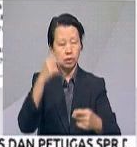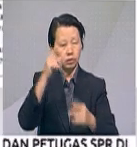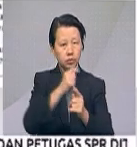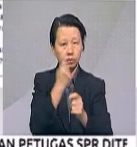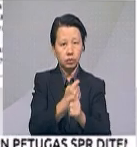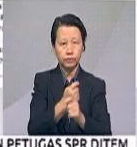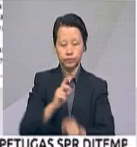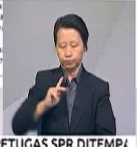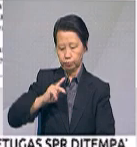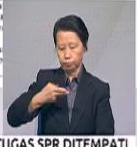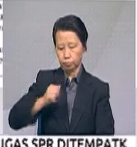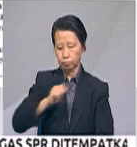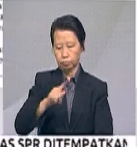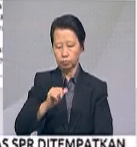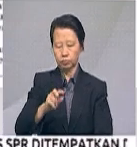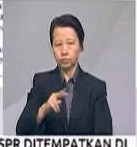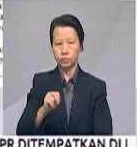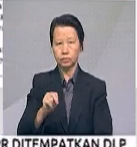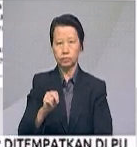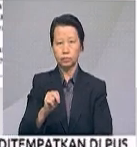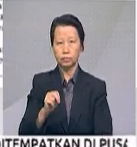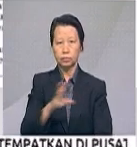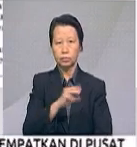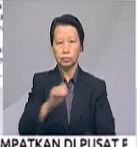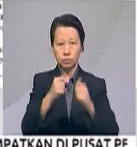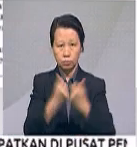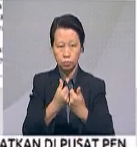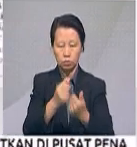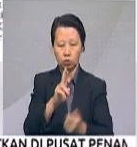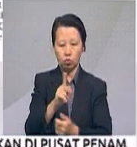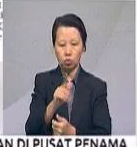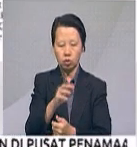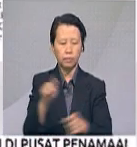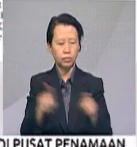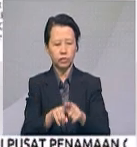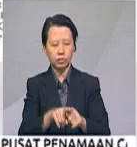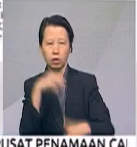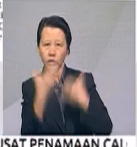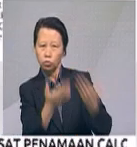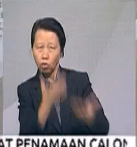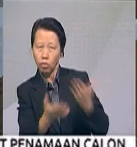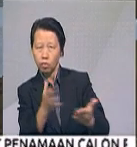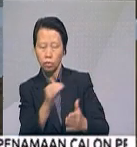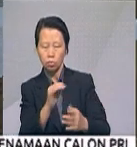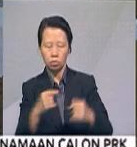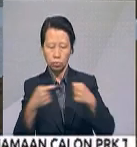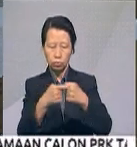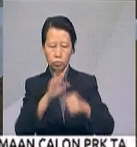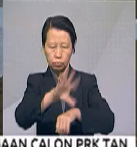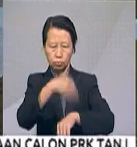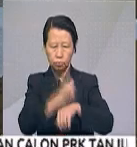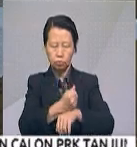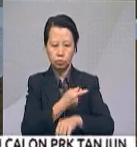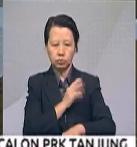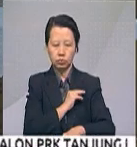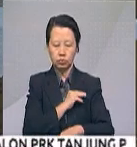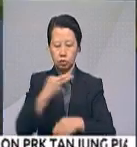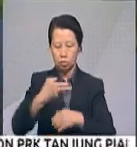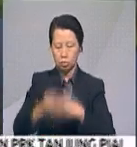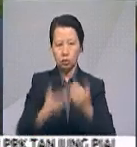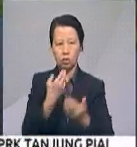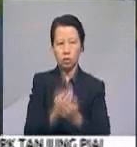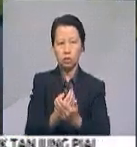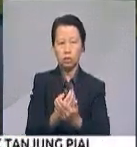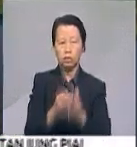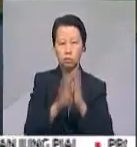Hasanah Nasional dan Unit Kerjasama Awam UKAS turut ditohmah selain menuduh penubuhan Kementerian Hal Ehwal Ekonomi